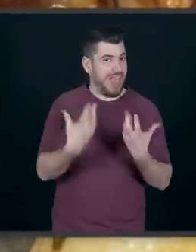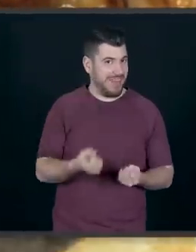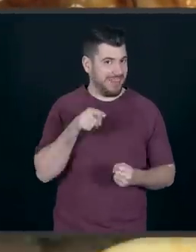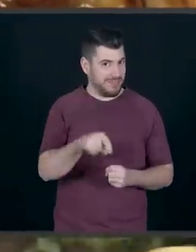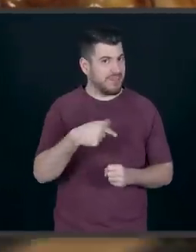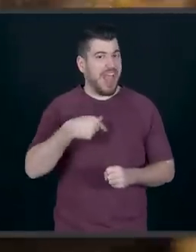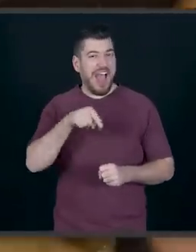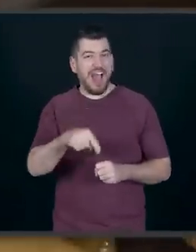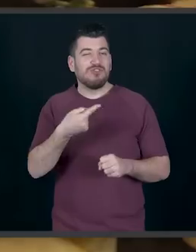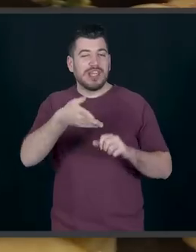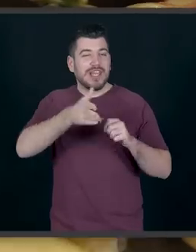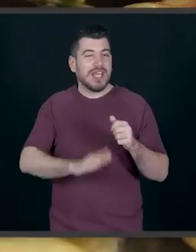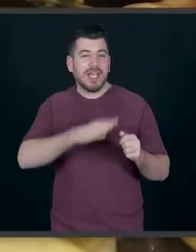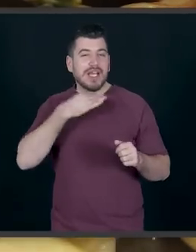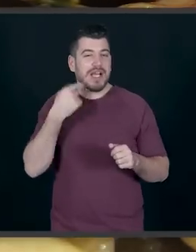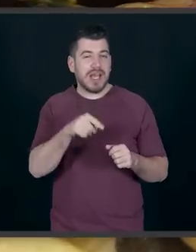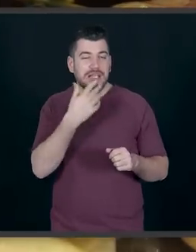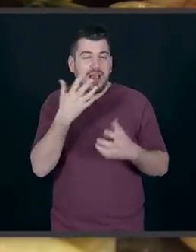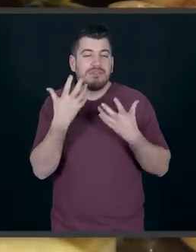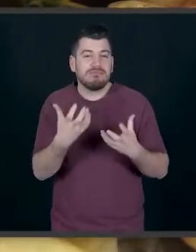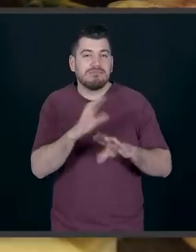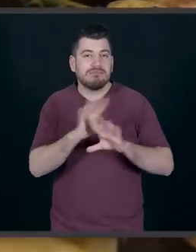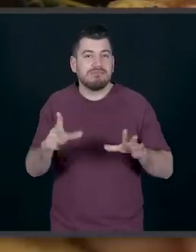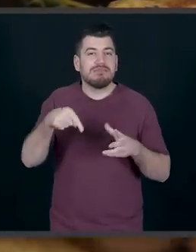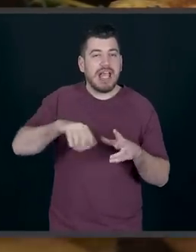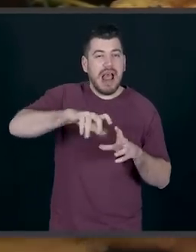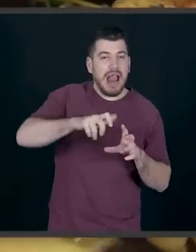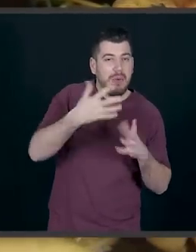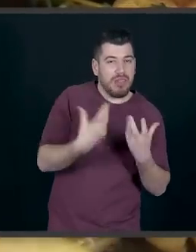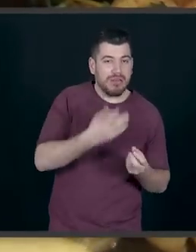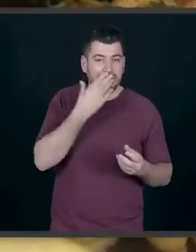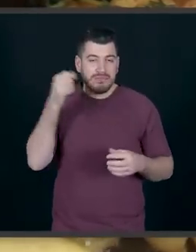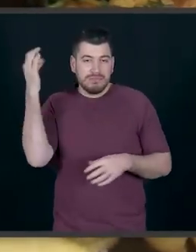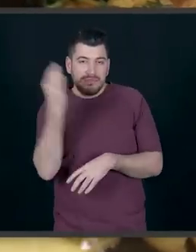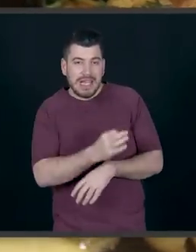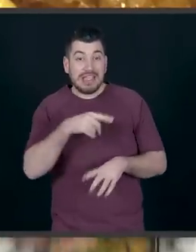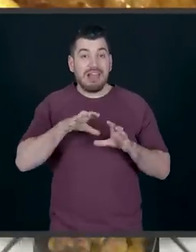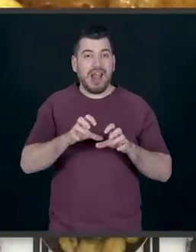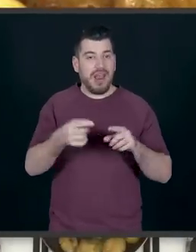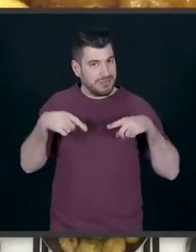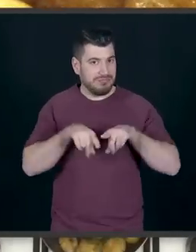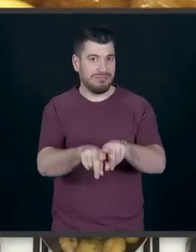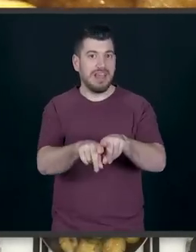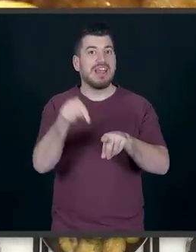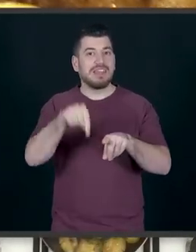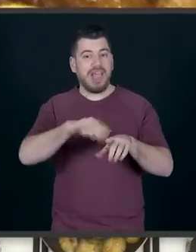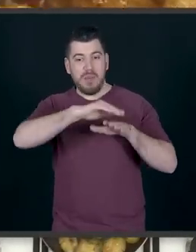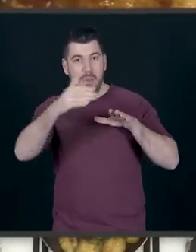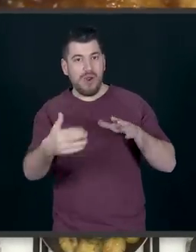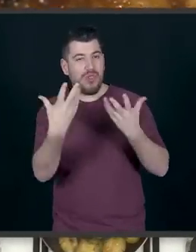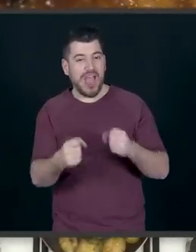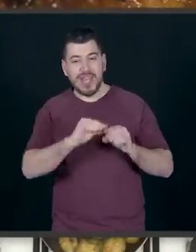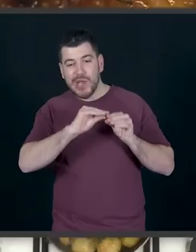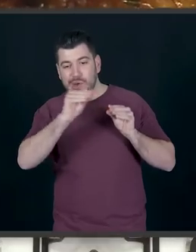πολύ τρυφερό το κρέας, θα λιώνει μέσα. Οι πατάτες θα είναι πάρα πολύ λεμονένιες και αυτές θα λιώνουν, αλλά τραγανές την ίδια στιγμή. Και από πάνω το χοιρινό μας θα πάρει